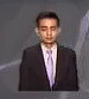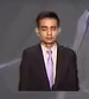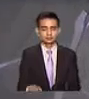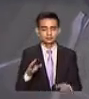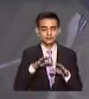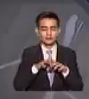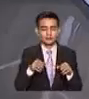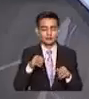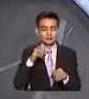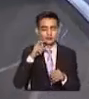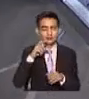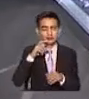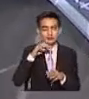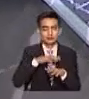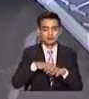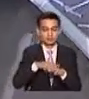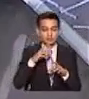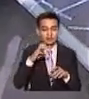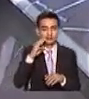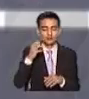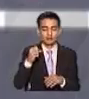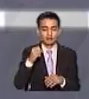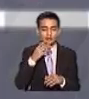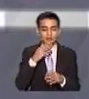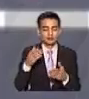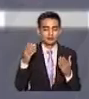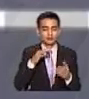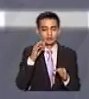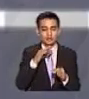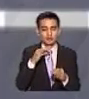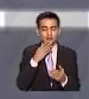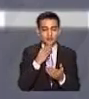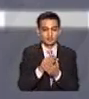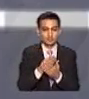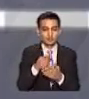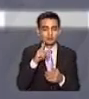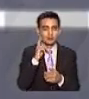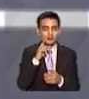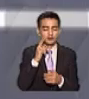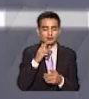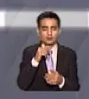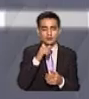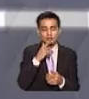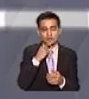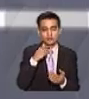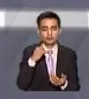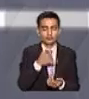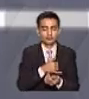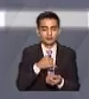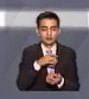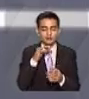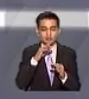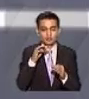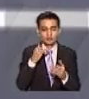Власти США призывают жителей страны прекратить практику переливания себе молодой крови. Такая процедура